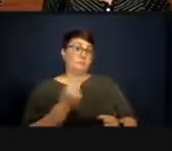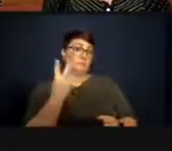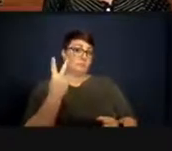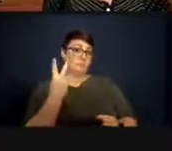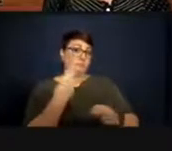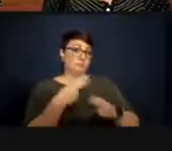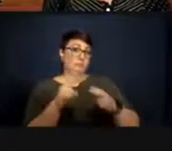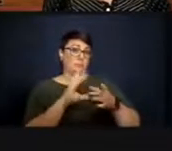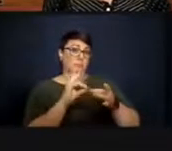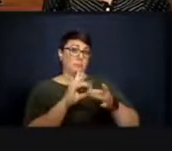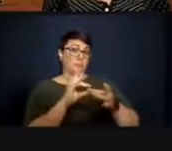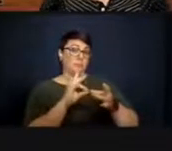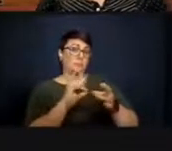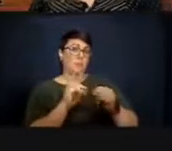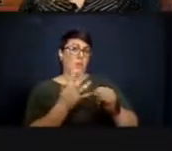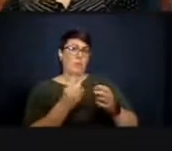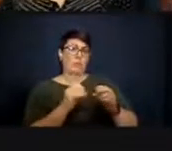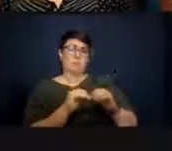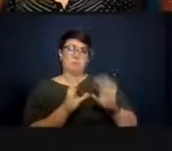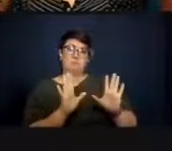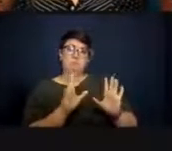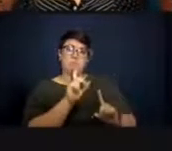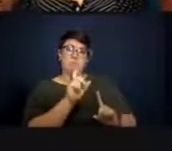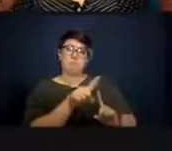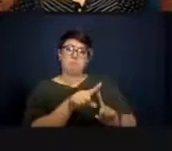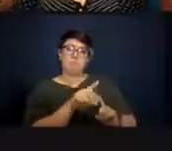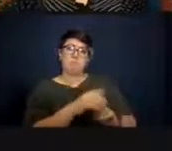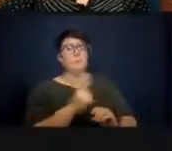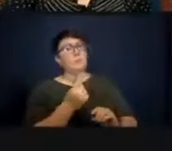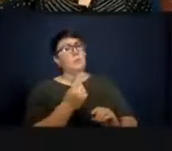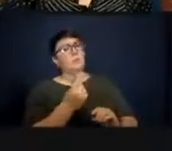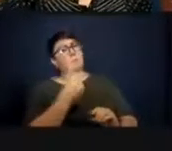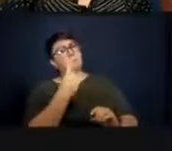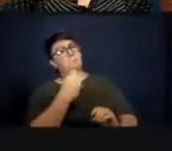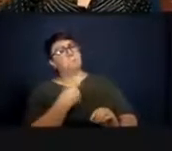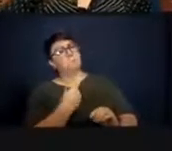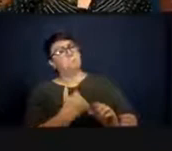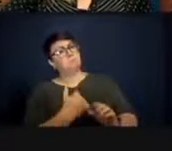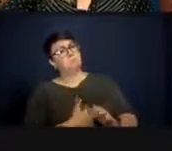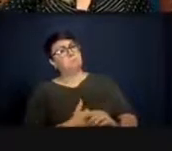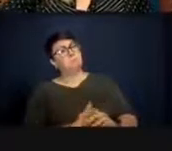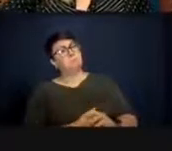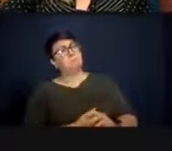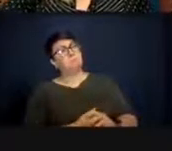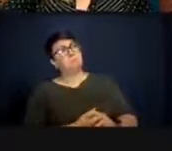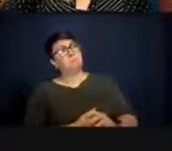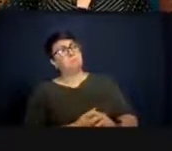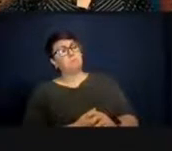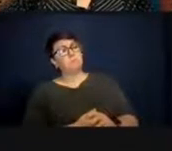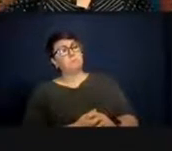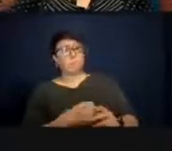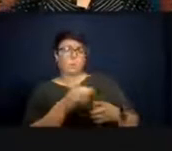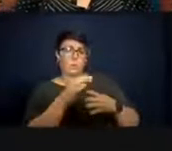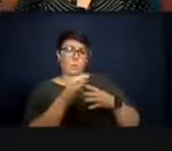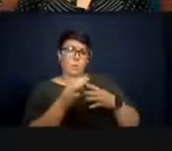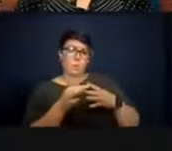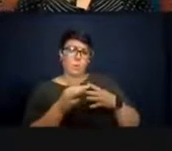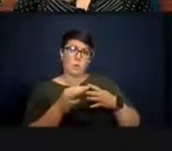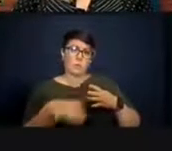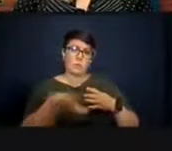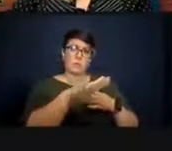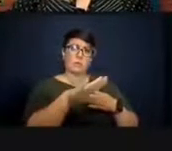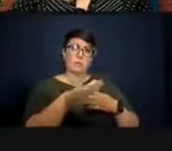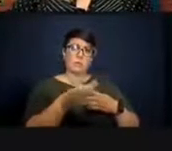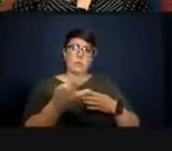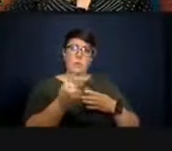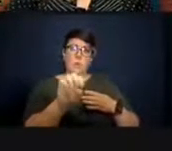Maoni mawili ya haraka. Kuna maswali mawili mtu mmoja aliniuliza kuhusiana na